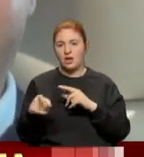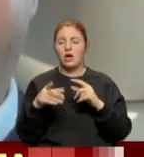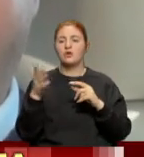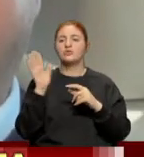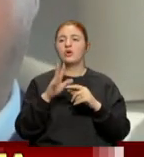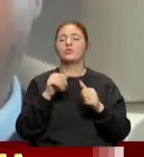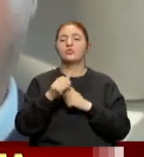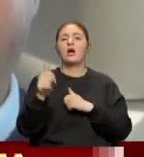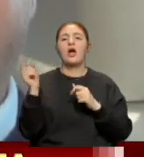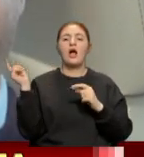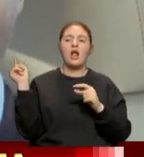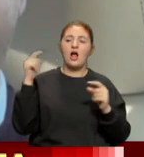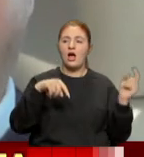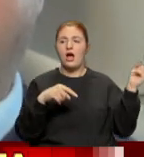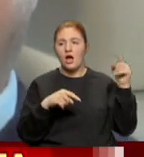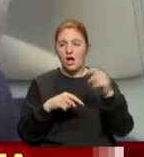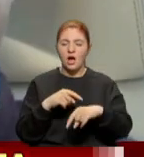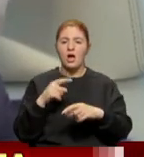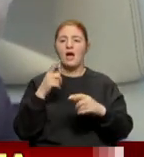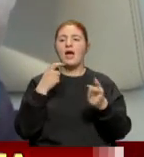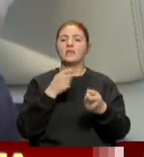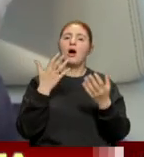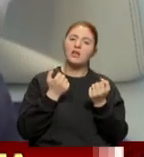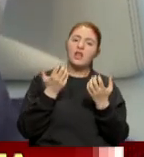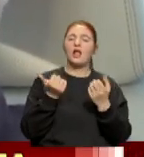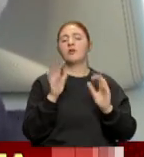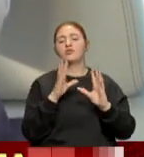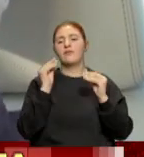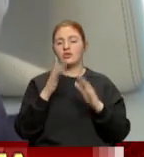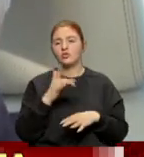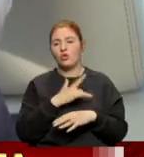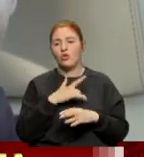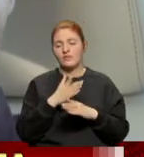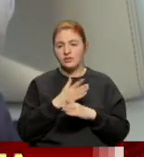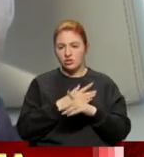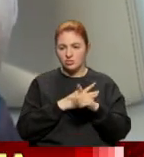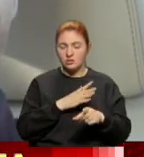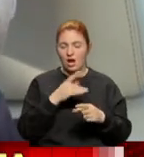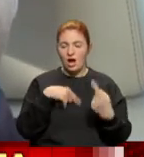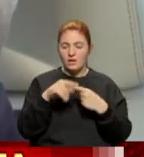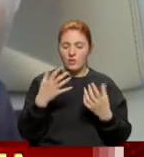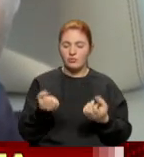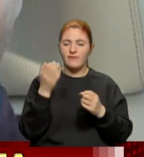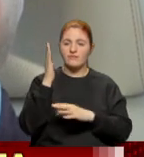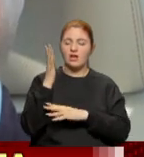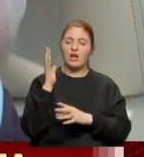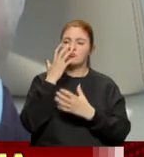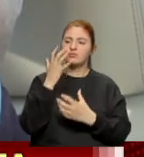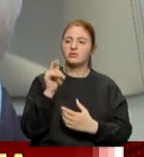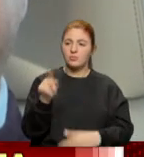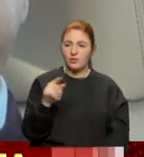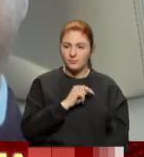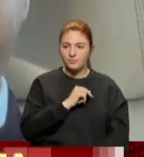uzak mesafelerden gelmişler. Eğitim olan ya da olmayan çok sayıda gönüllü vatandaşımız arama kurtarma faaliyetlerine katkıda